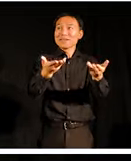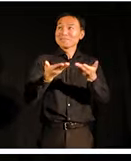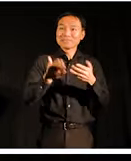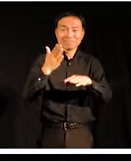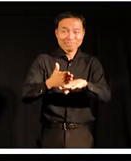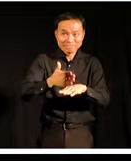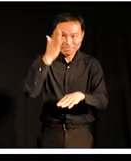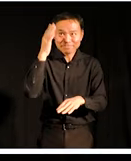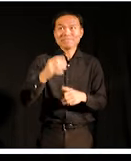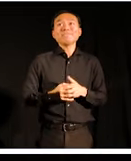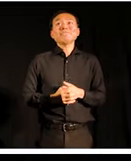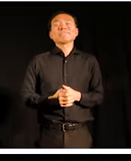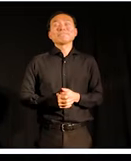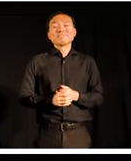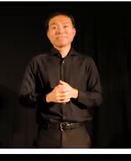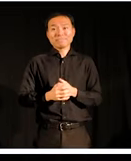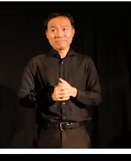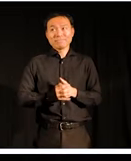さあ